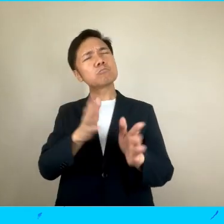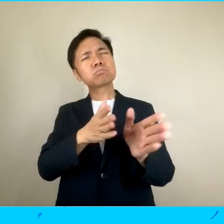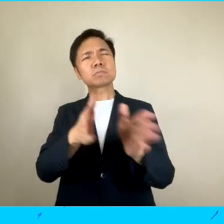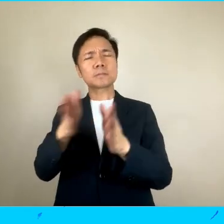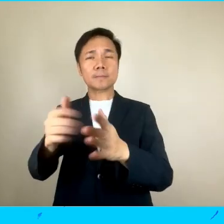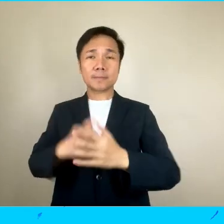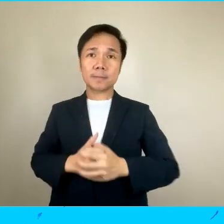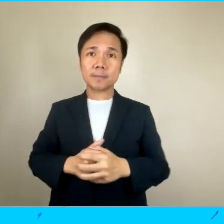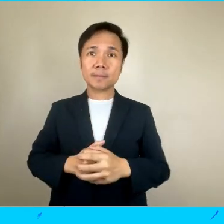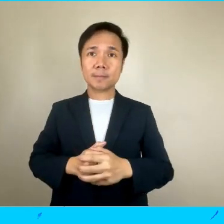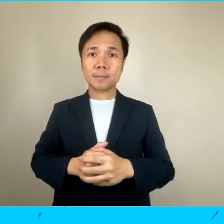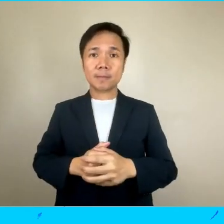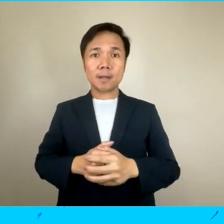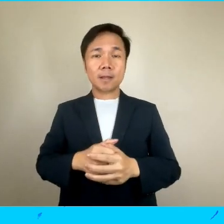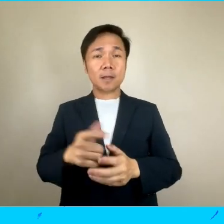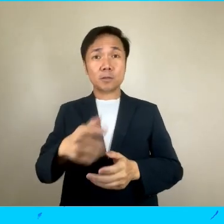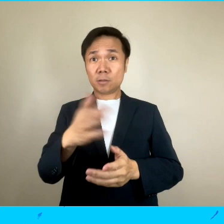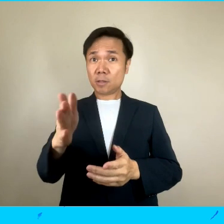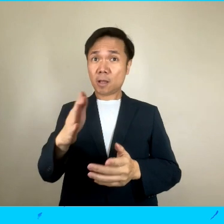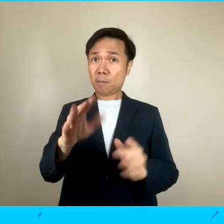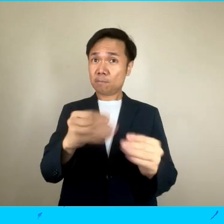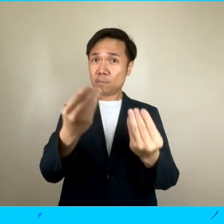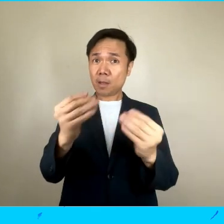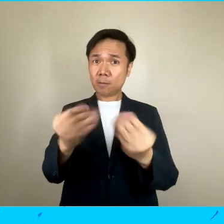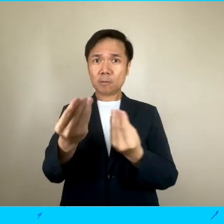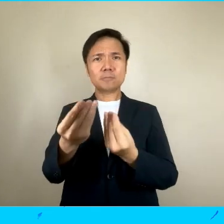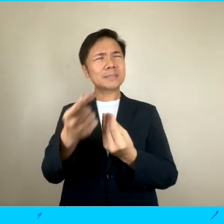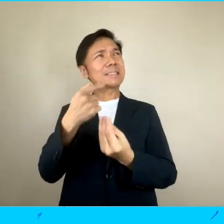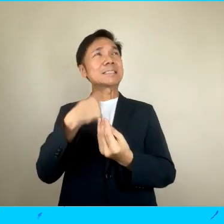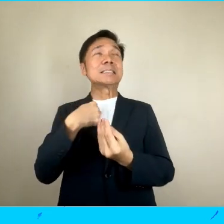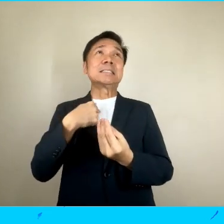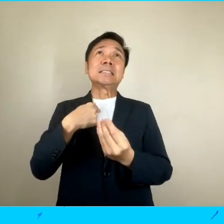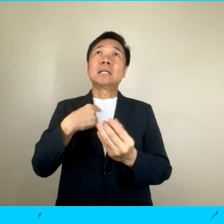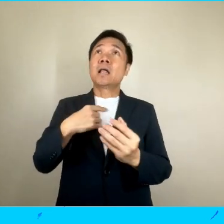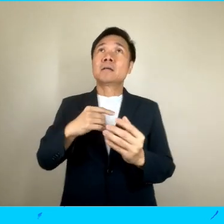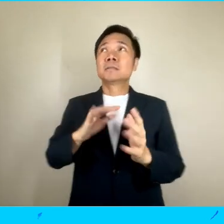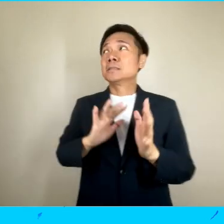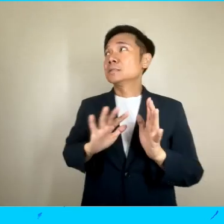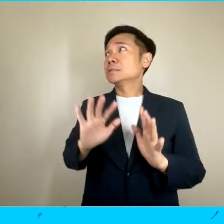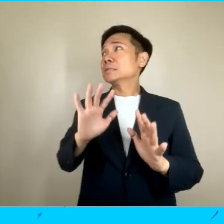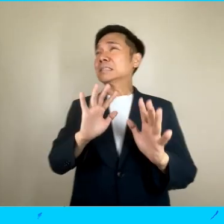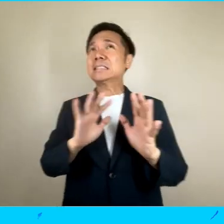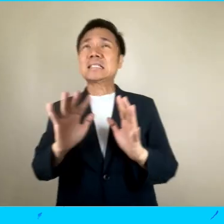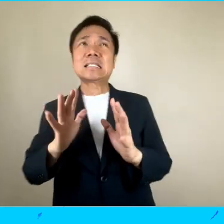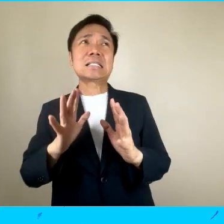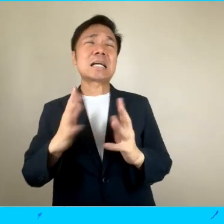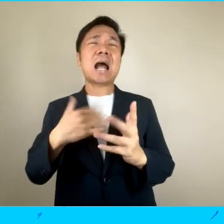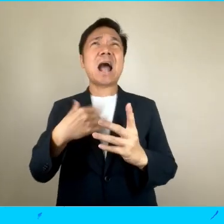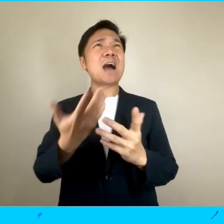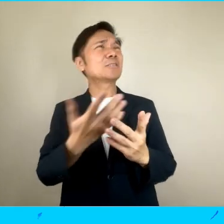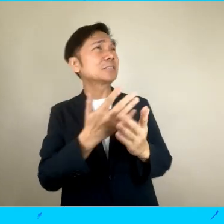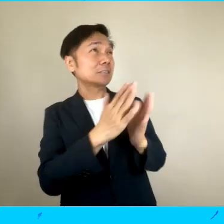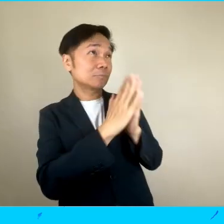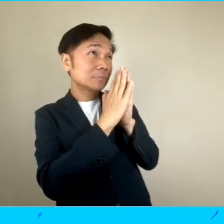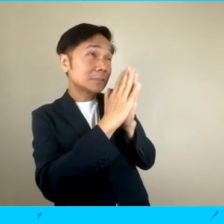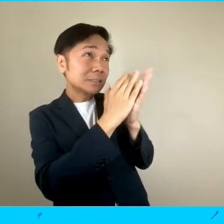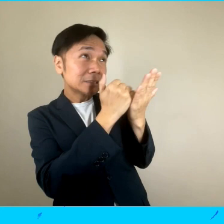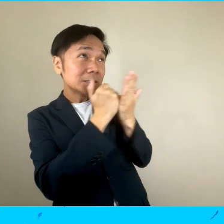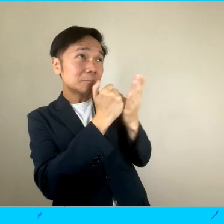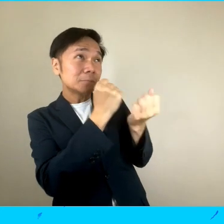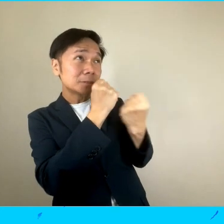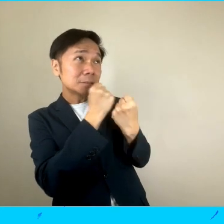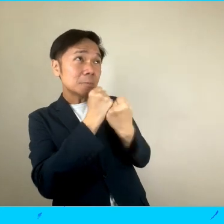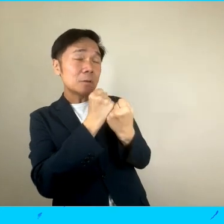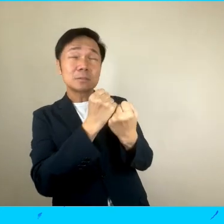passe d'une façon sûre et positive. Et donc, il faut que l'on ait des outils, disons,